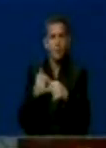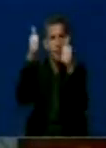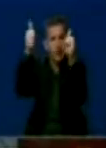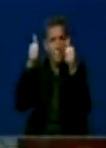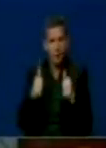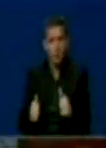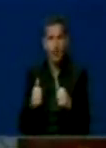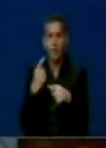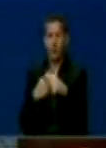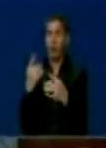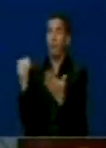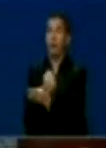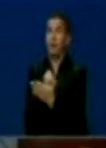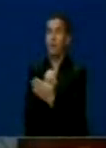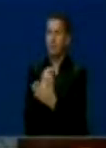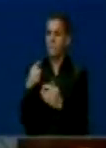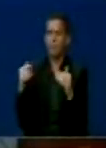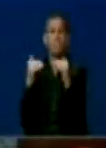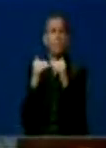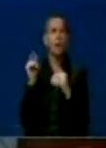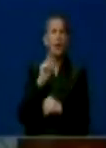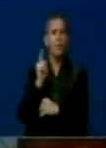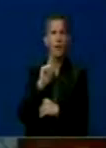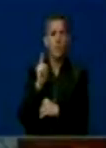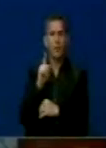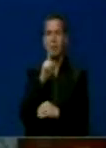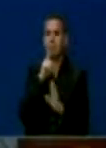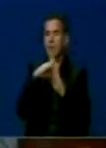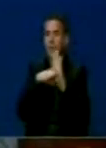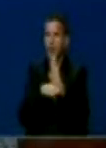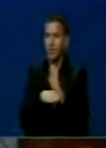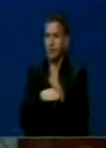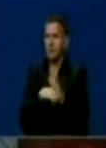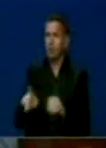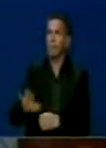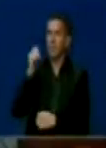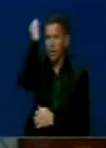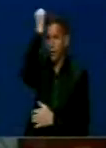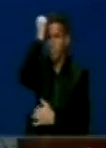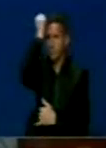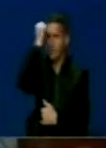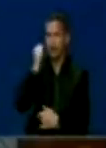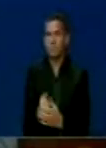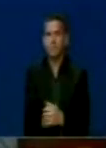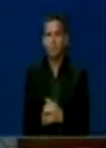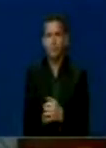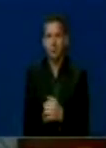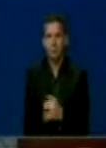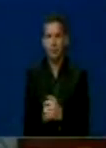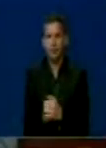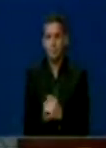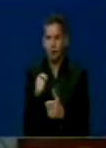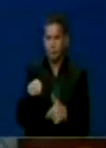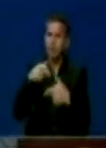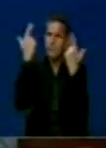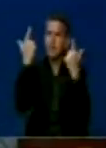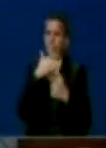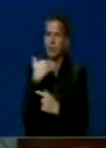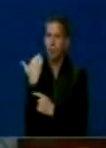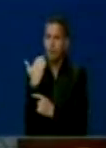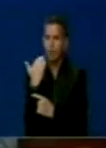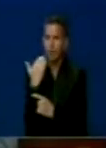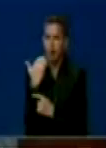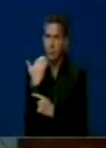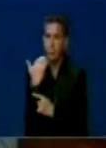fituese është bërë në shpërputhje me dispozitat ligjore në Kosovë që e mbulojnë këtë çështje. Për kjo duhet thënë shumë qartë. Dhe nëse kjo është